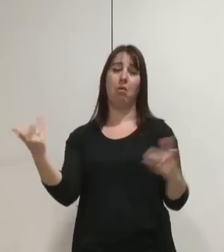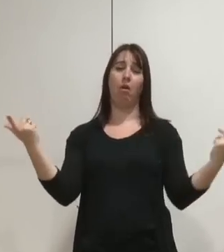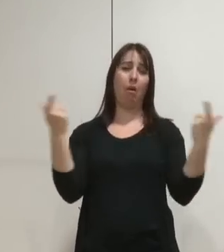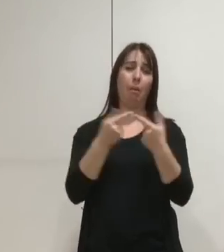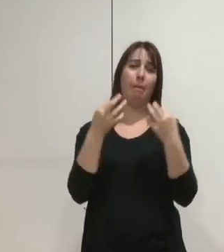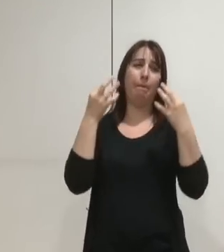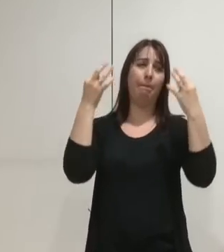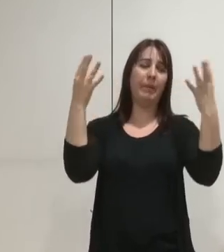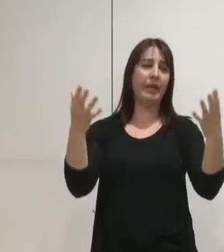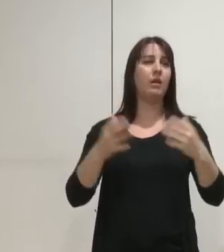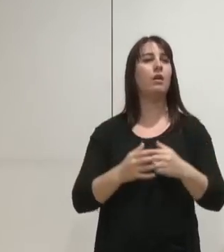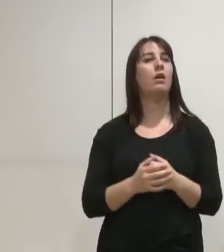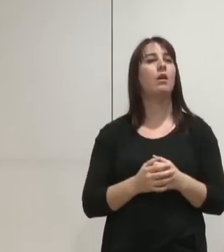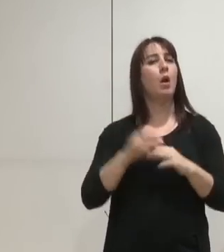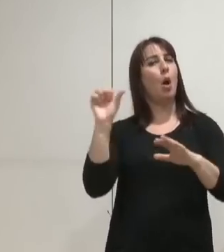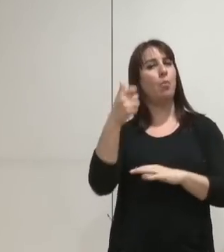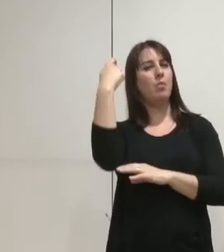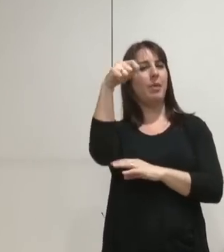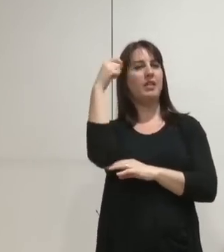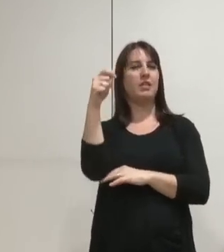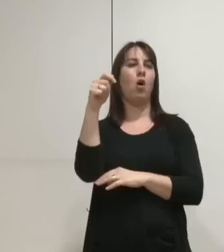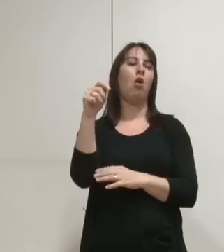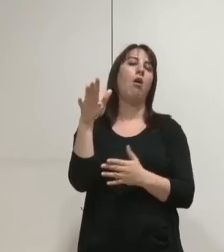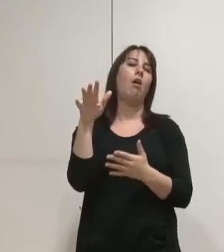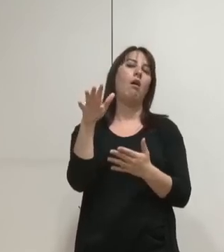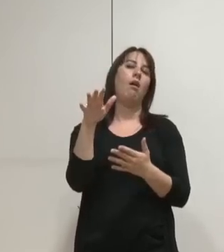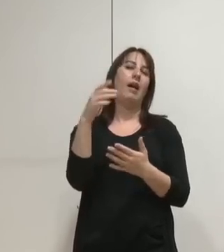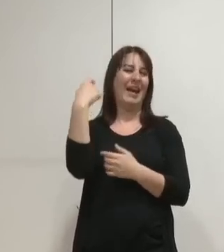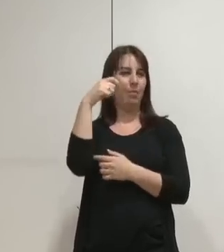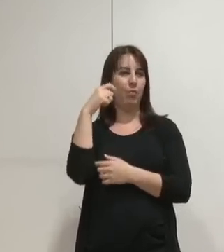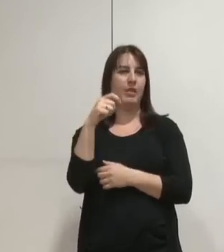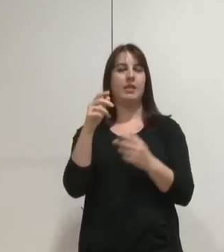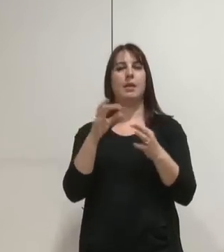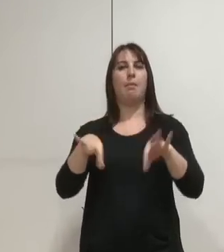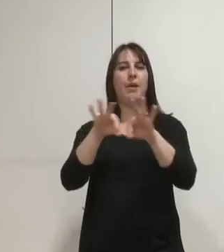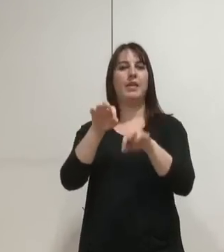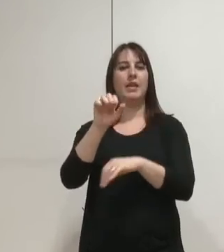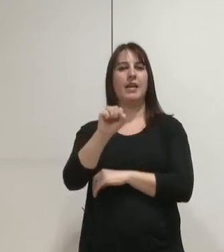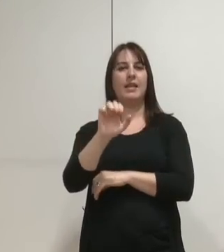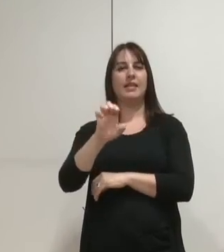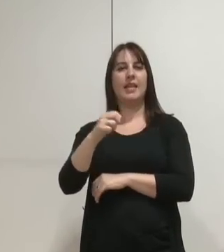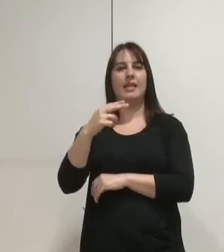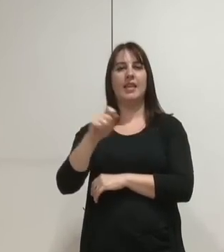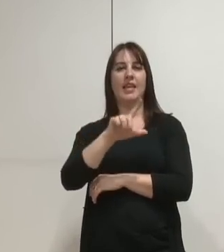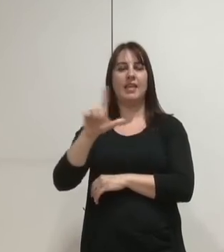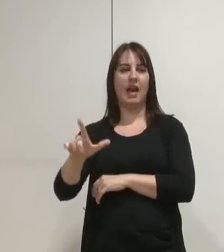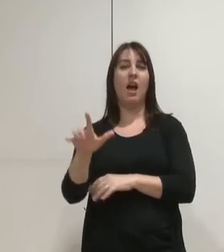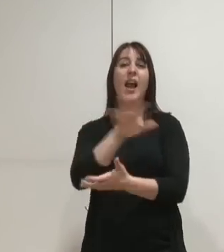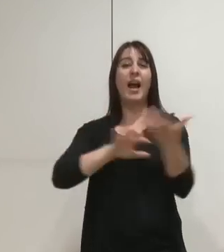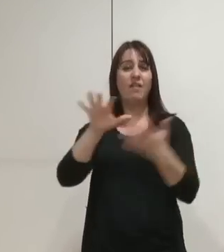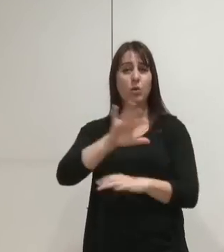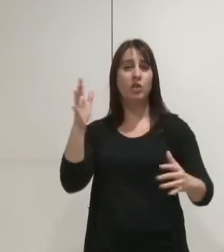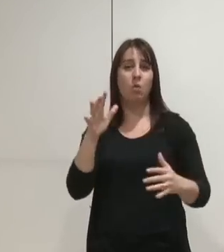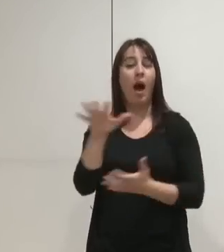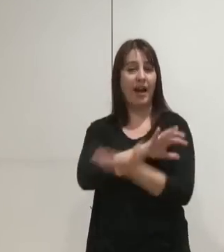Léopold cénard saingor premier président de la République du Sénégal il disait la révolution est une évolution qui commence mal